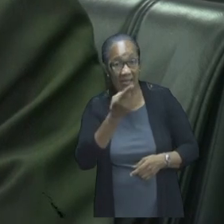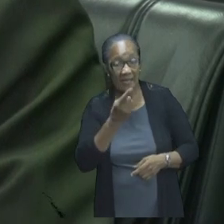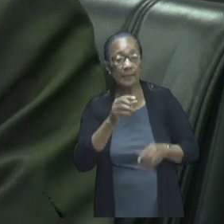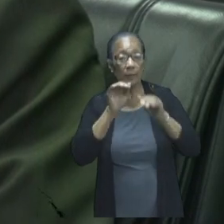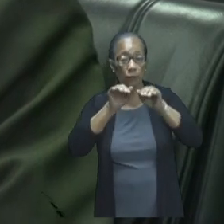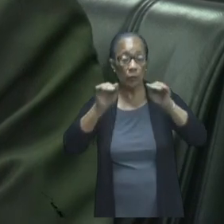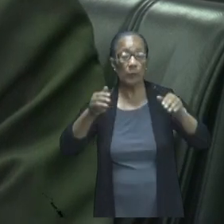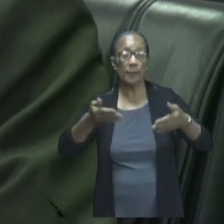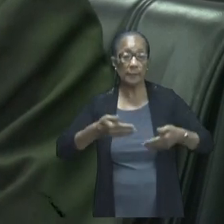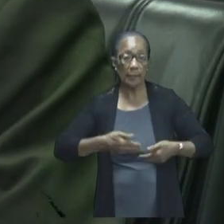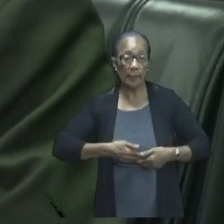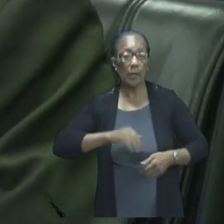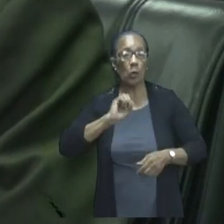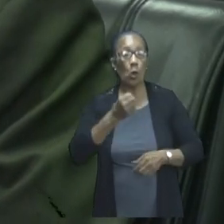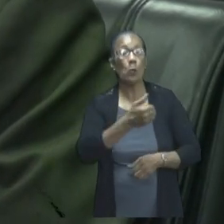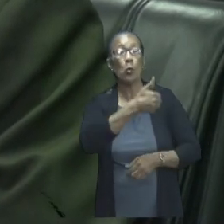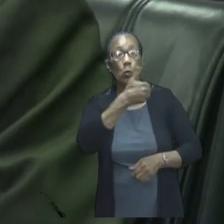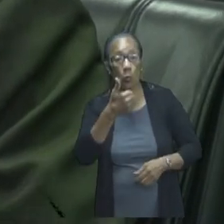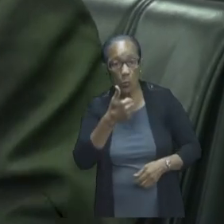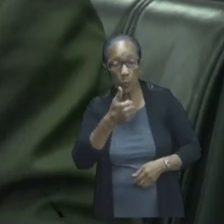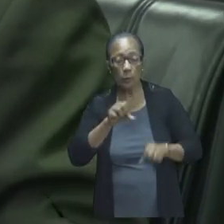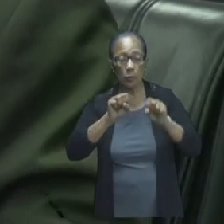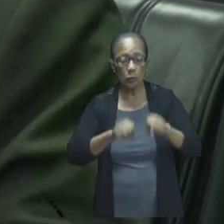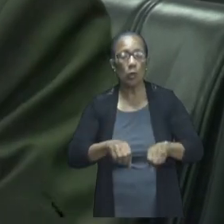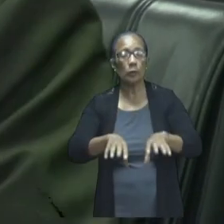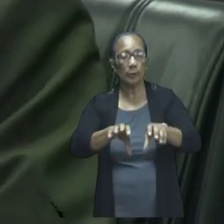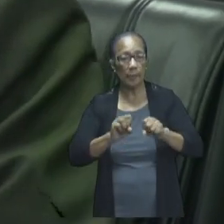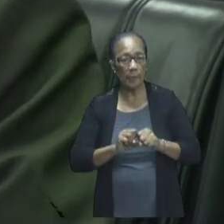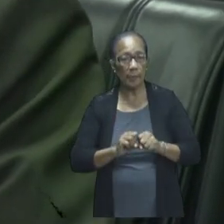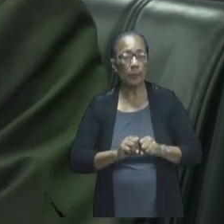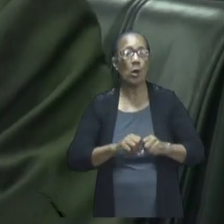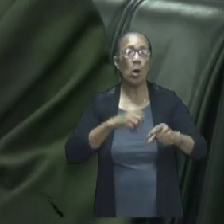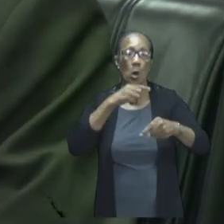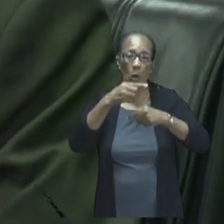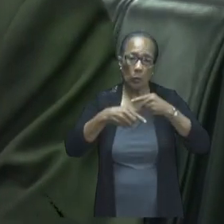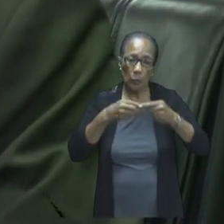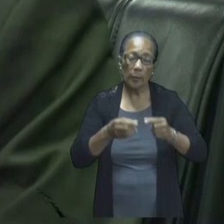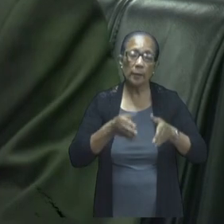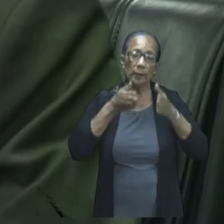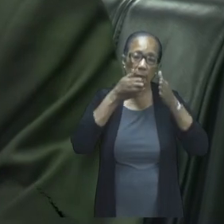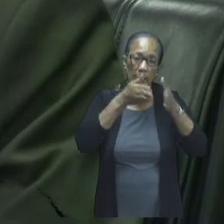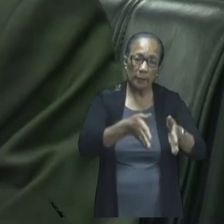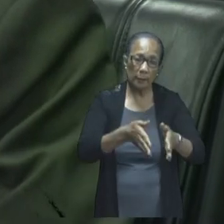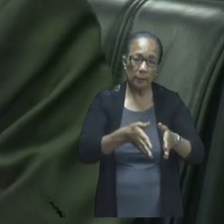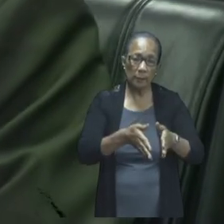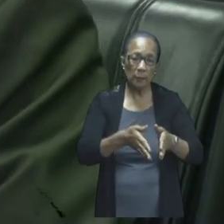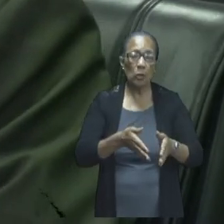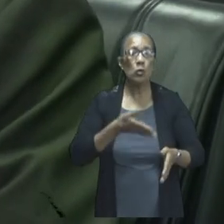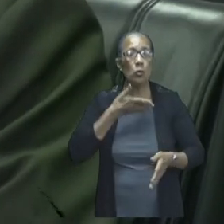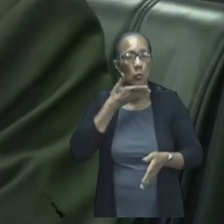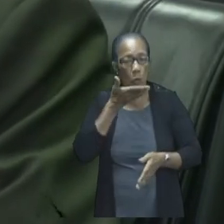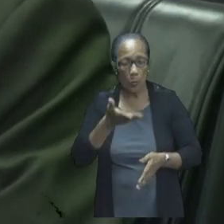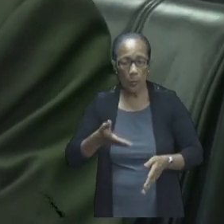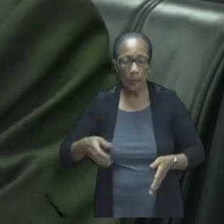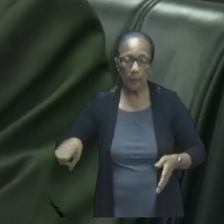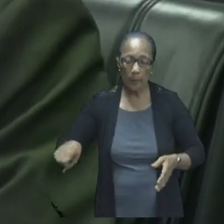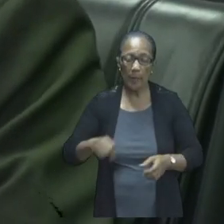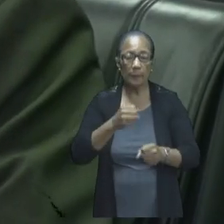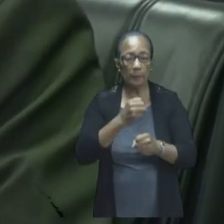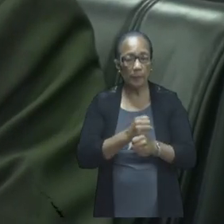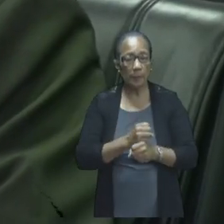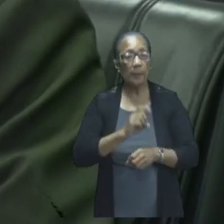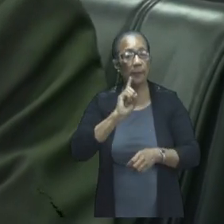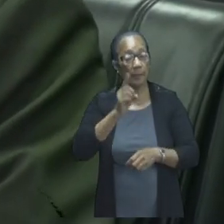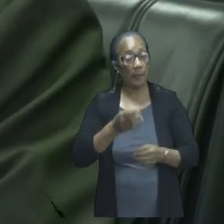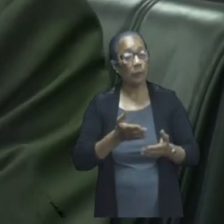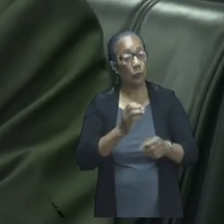goede besluiten moeten nemen voor het bedrijf ontwikkelingsgerichte en resultaatgerichte you participatie en daar gaan we zo'n de